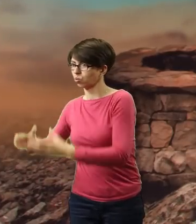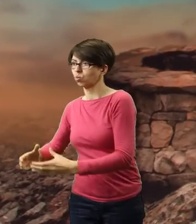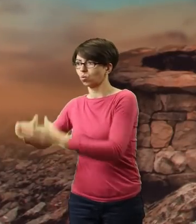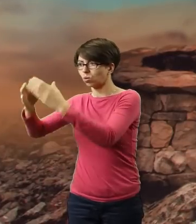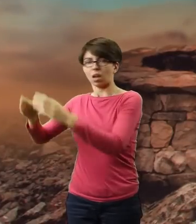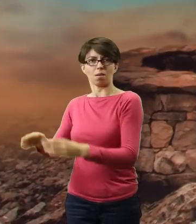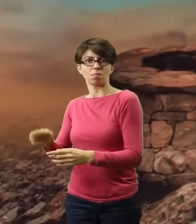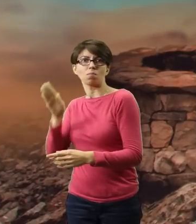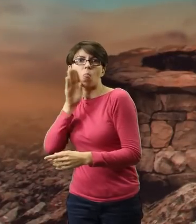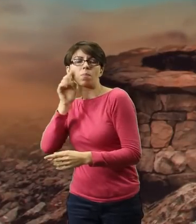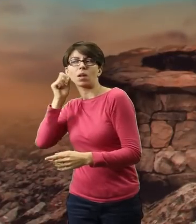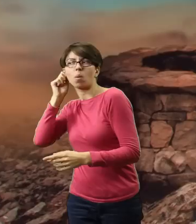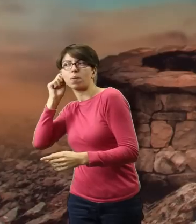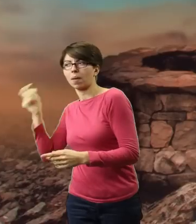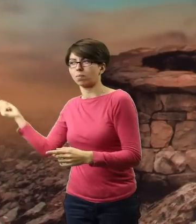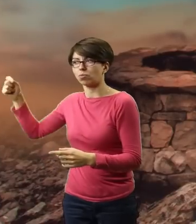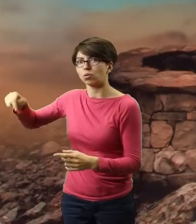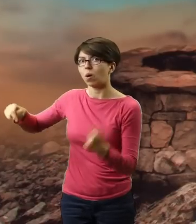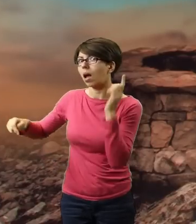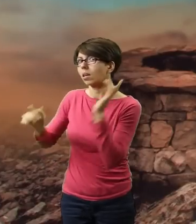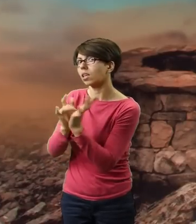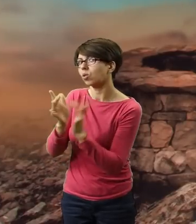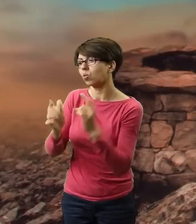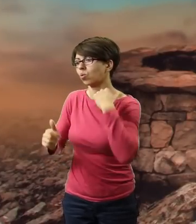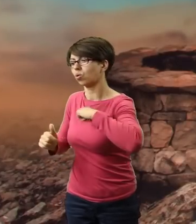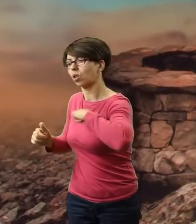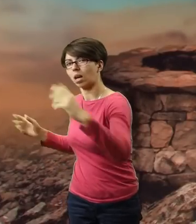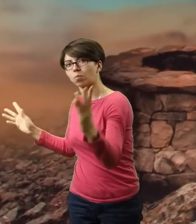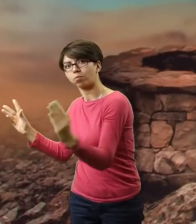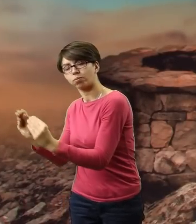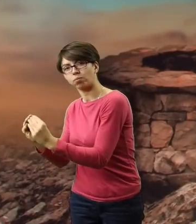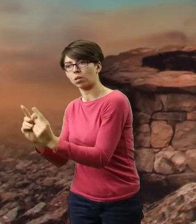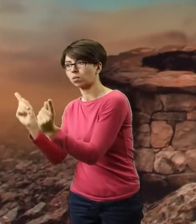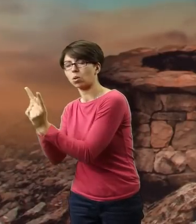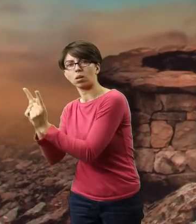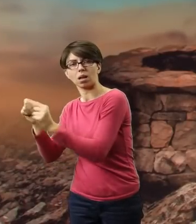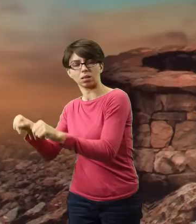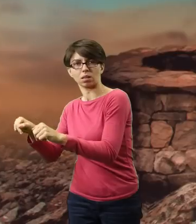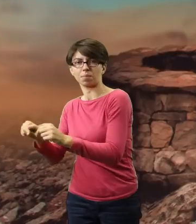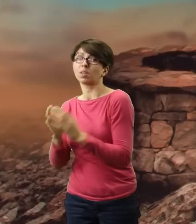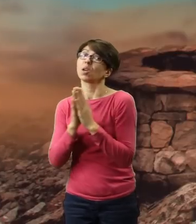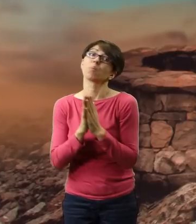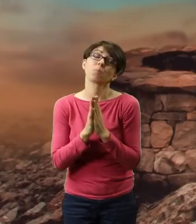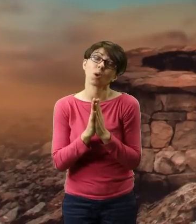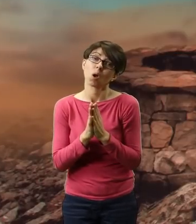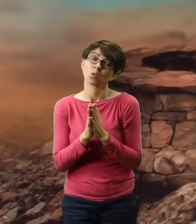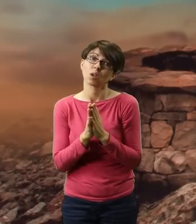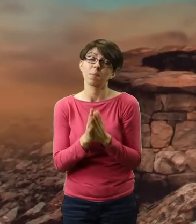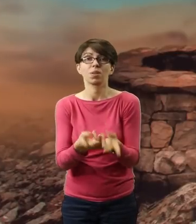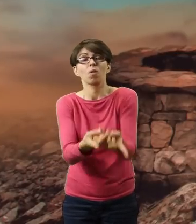już trwa dialog z samarytankę już zbliżając się do końca tych rekolekcji chcę was prosić jako ksiądz byście